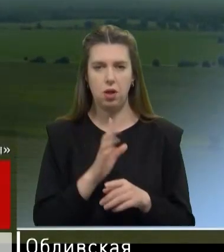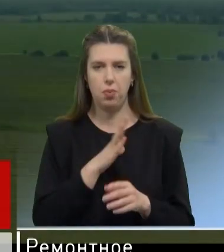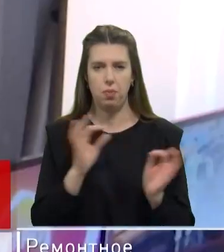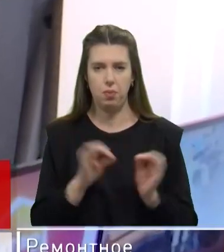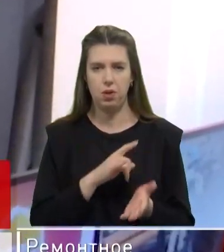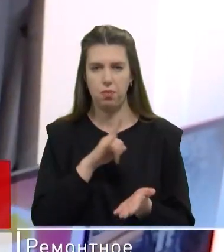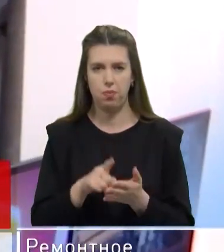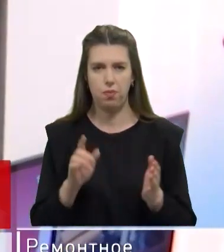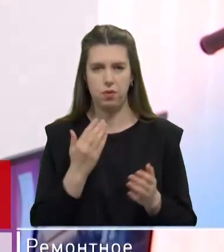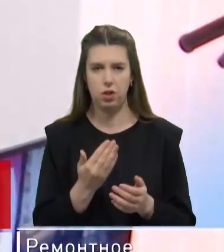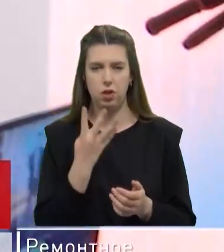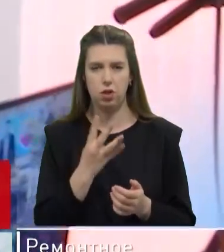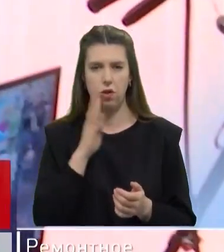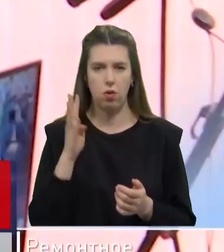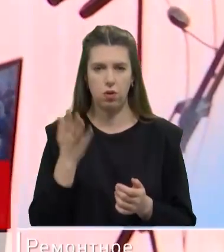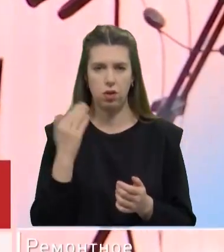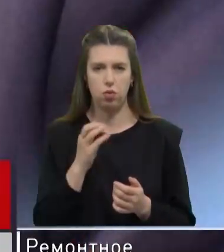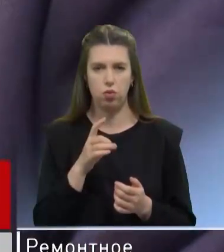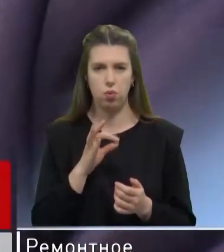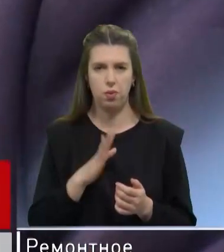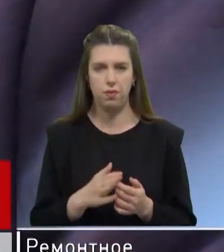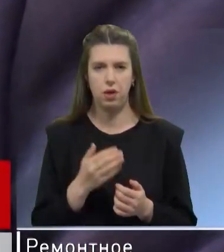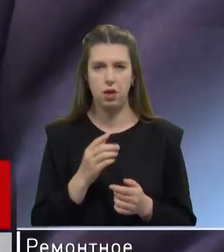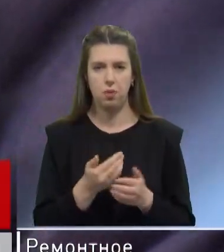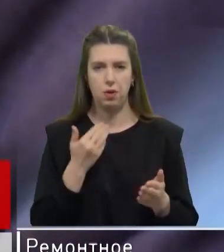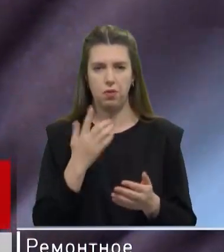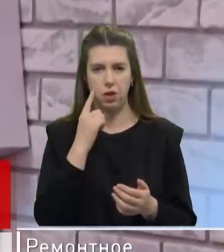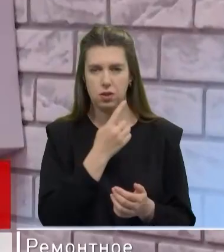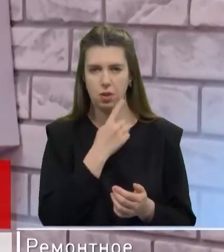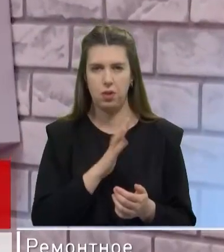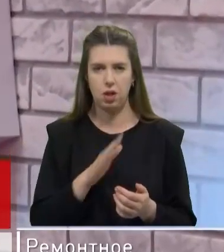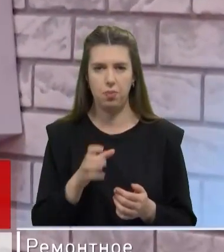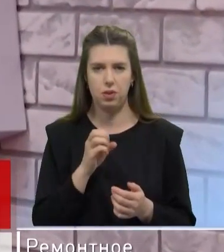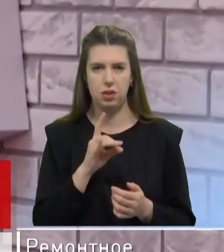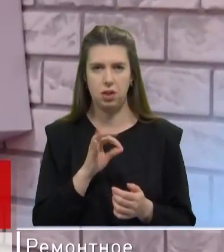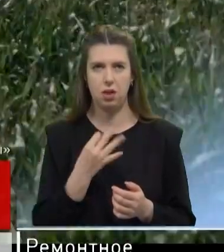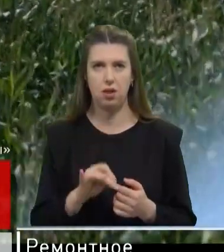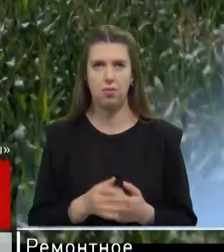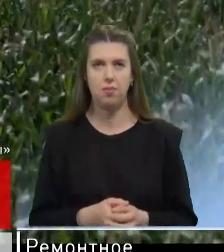момент посадки самолета 4 года назад Дамир Юсупов. Но перед его глазами не было сценария.